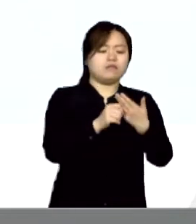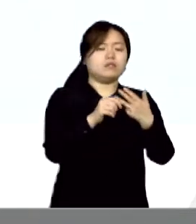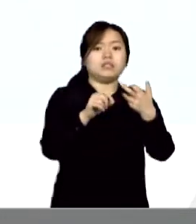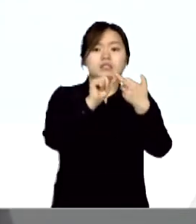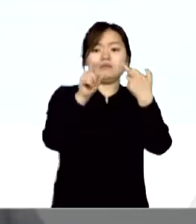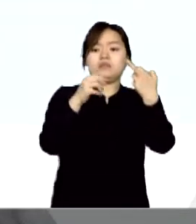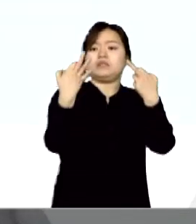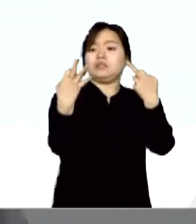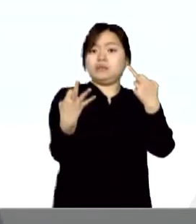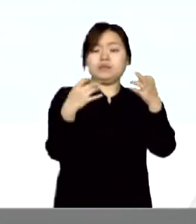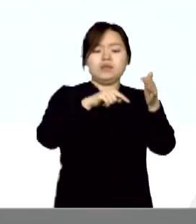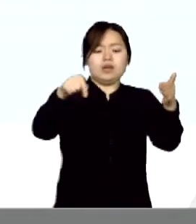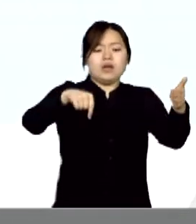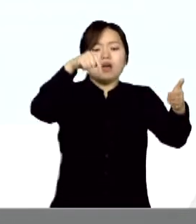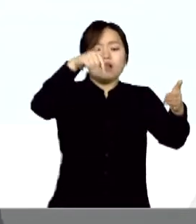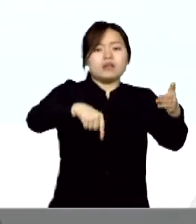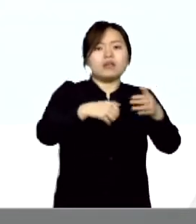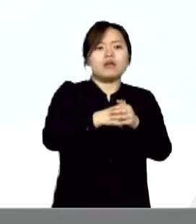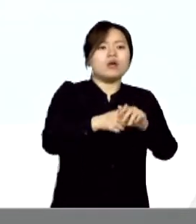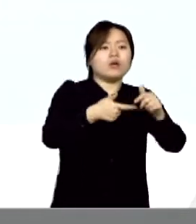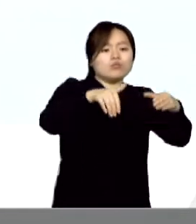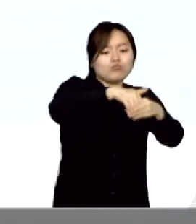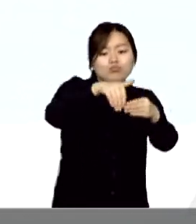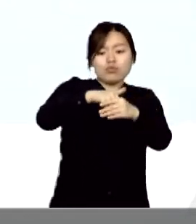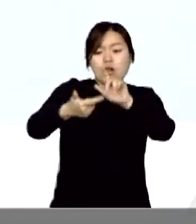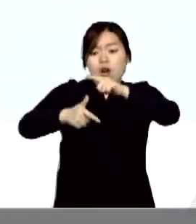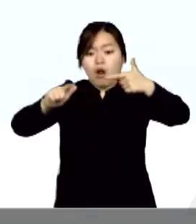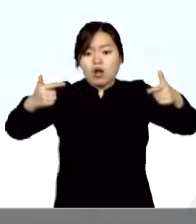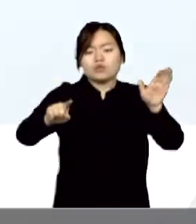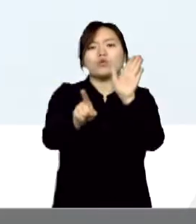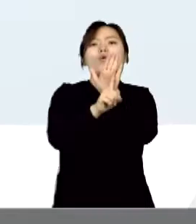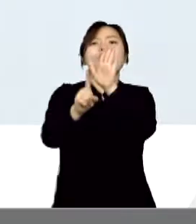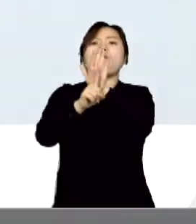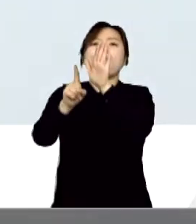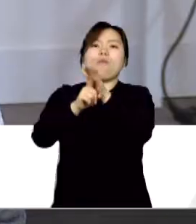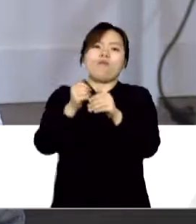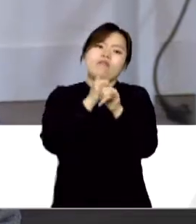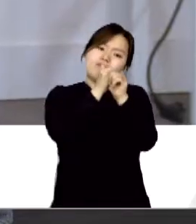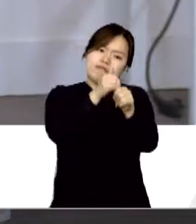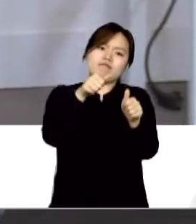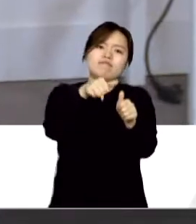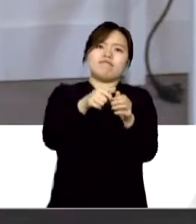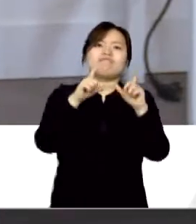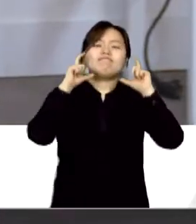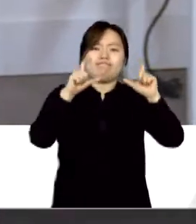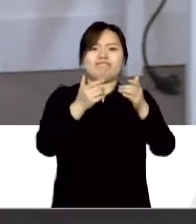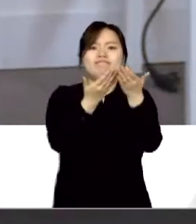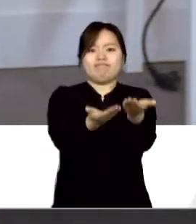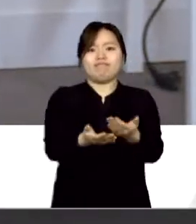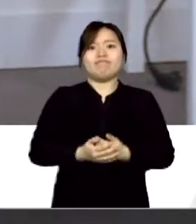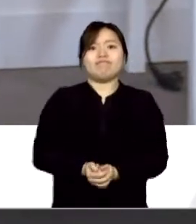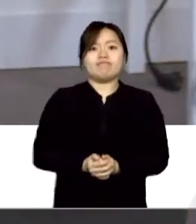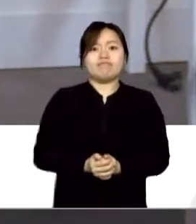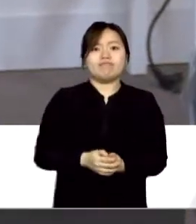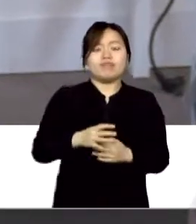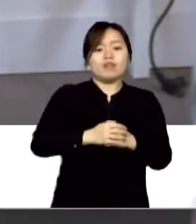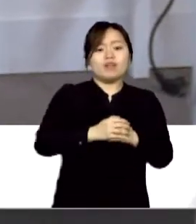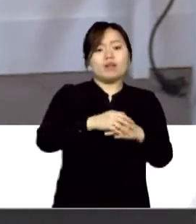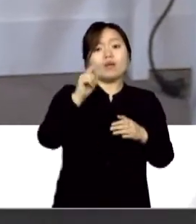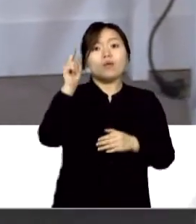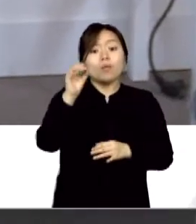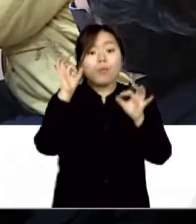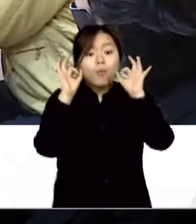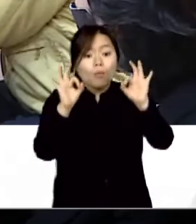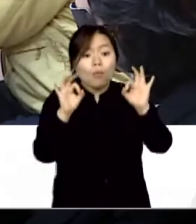지난 14일 시청사에서는 안양시 다문화 홍보대사 위촉식이 열렸습니다. 이날 홍보대사로 위촉된 이레샤